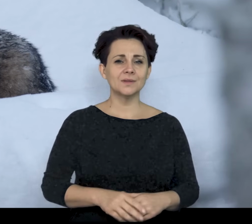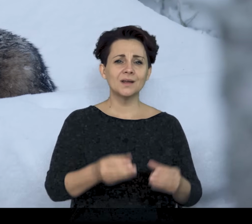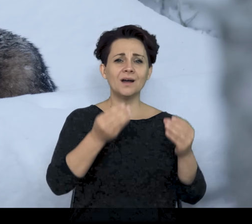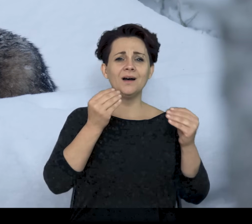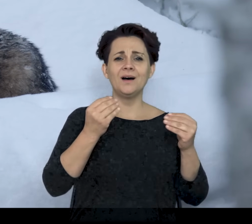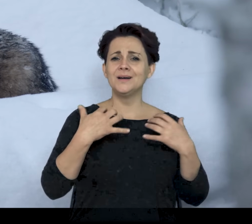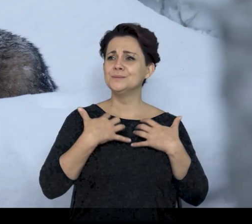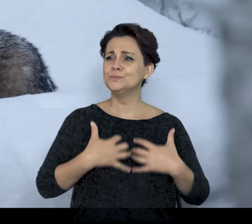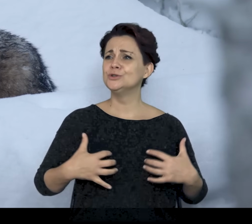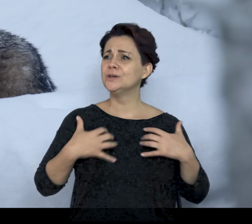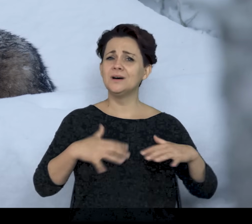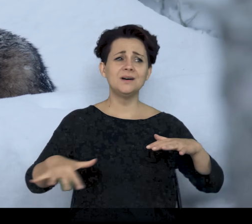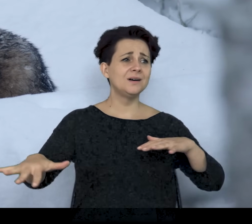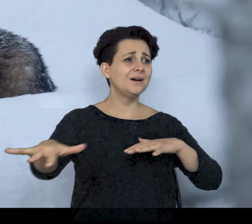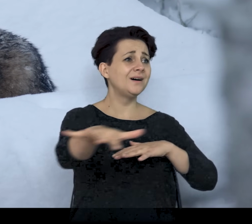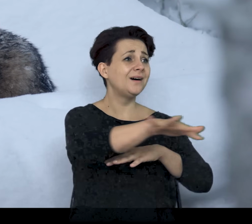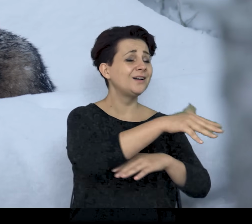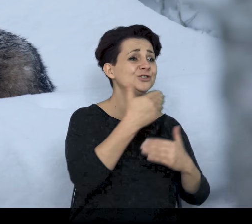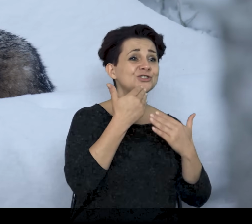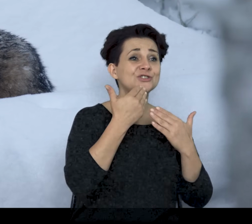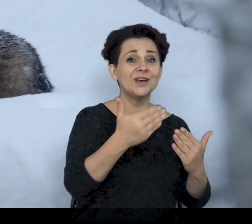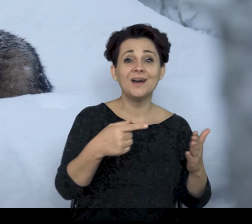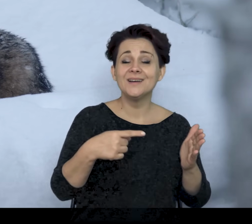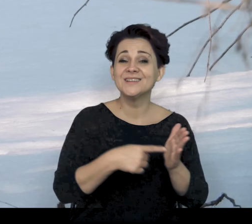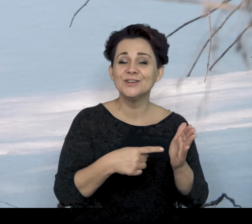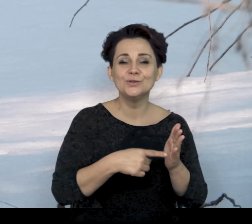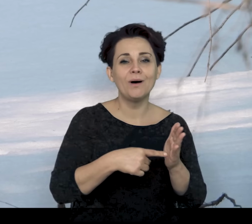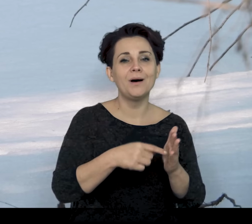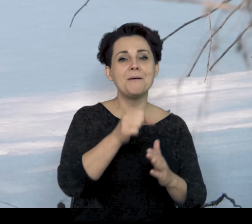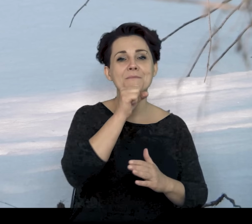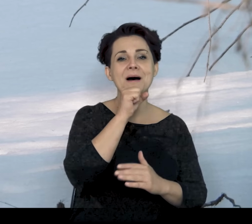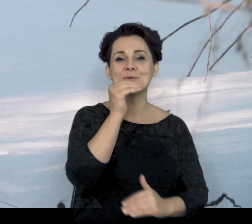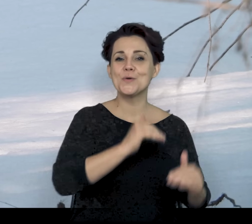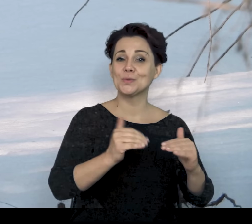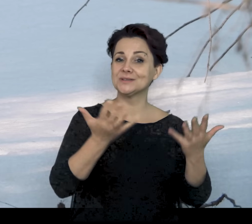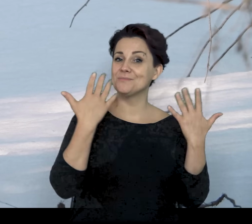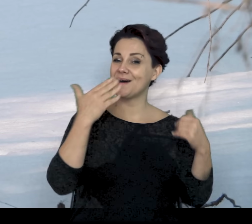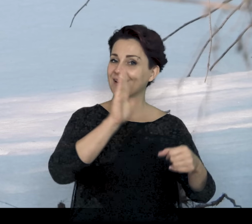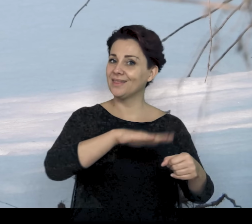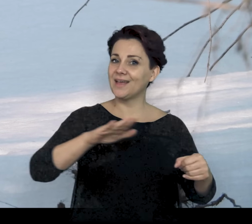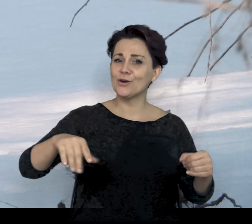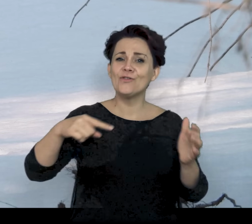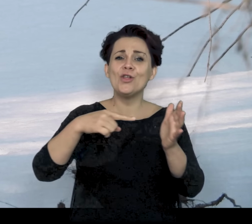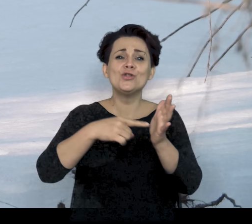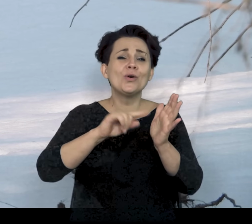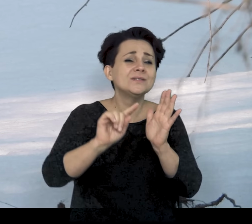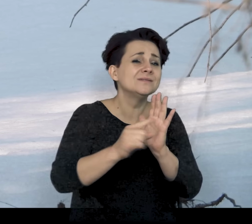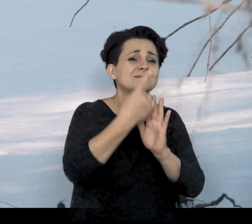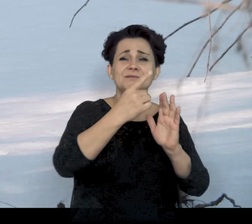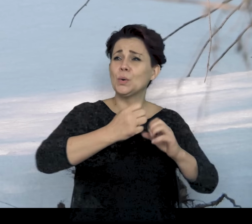Niezwykłe walory przyrodnicze tego masywu sprawiają, że Babiogórski Park Narodowy to jeden z